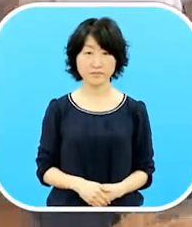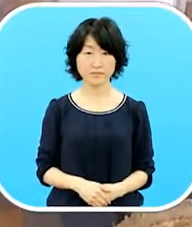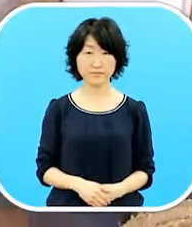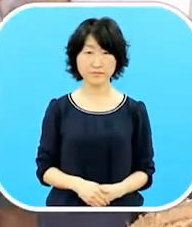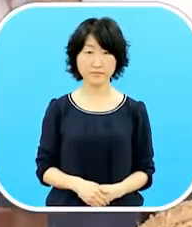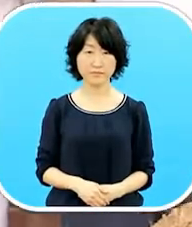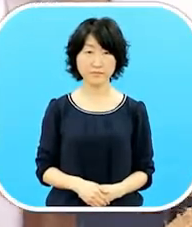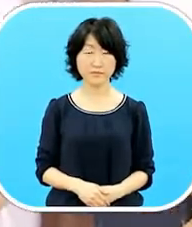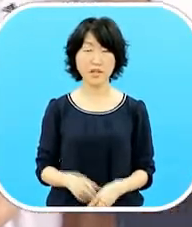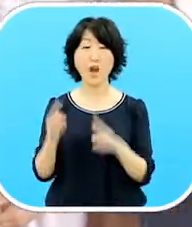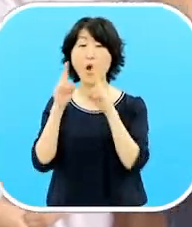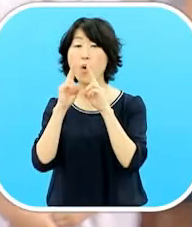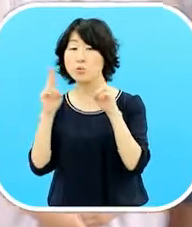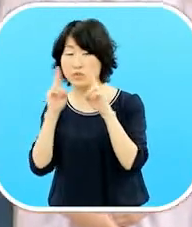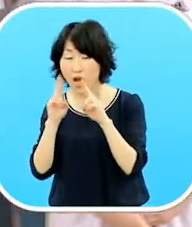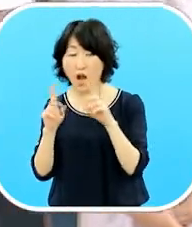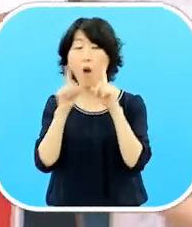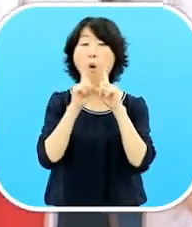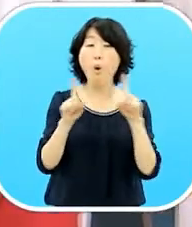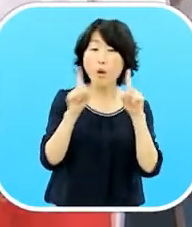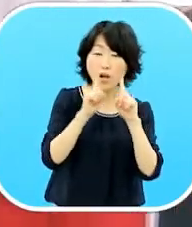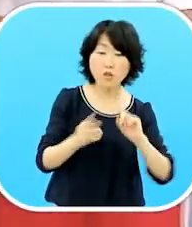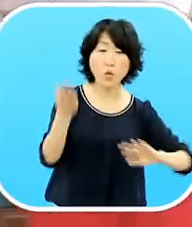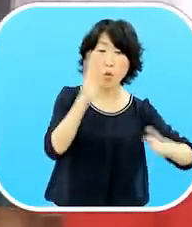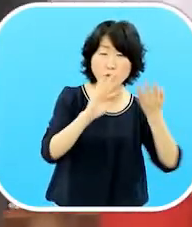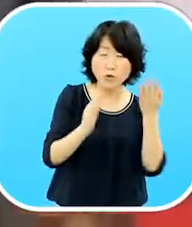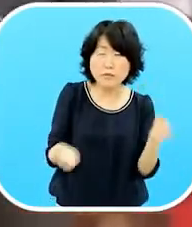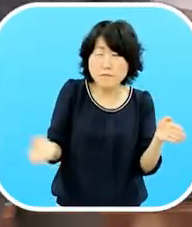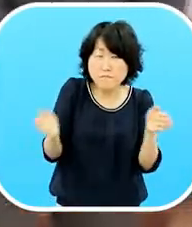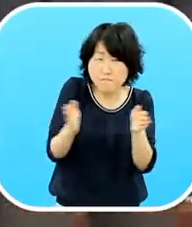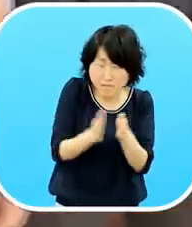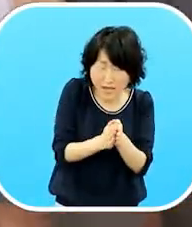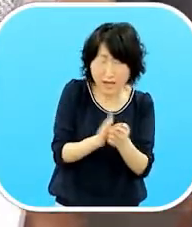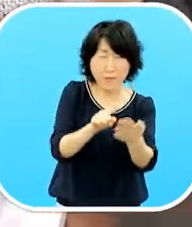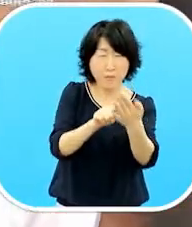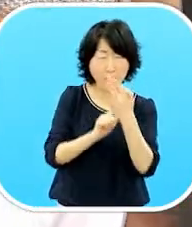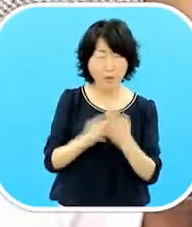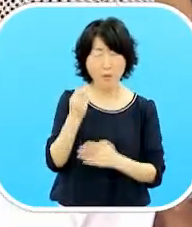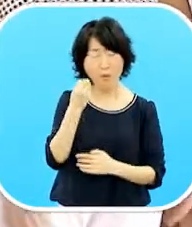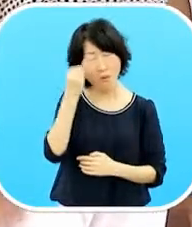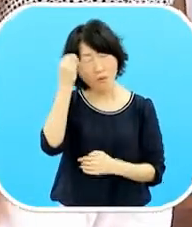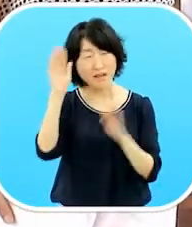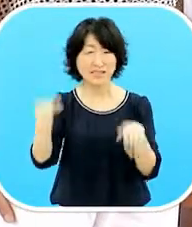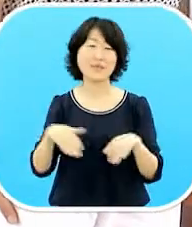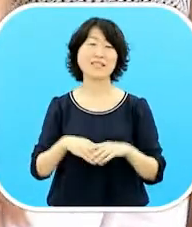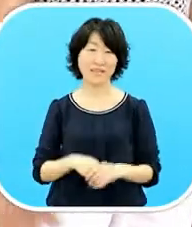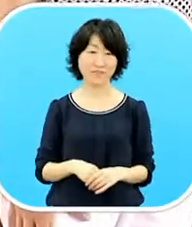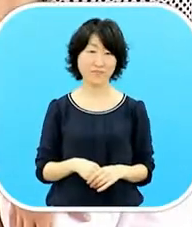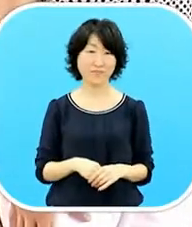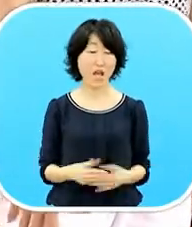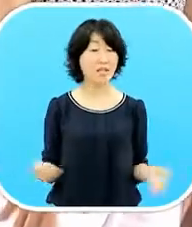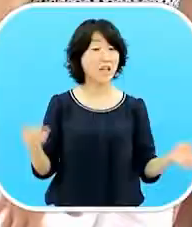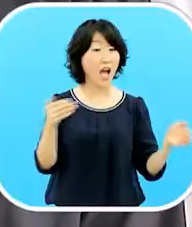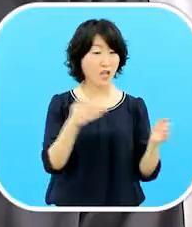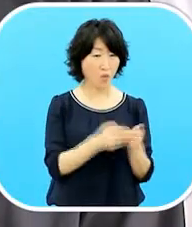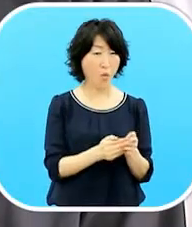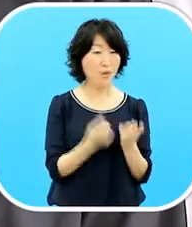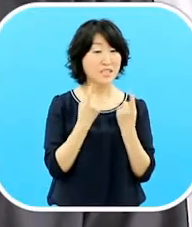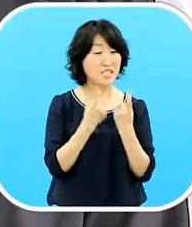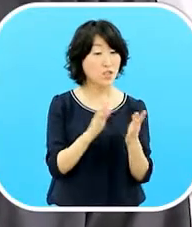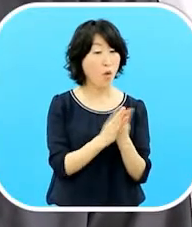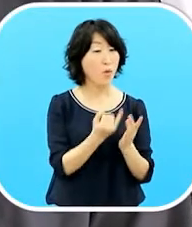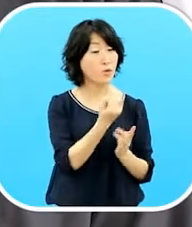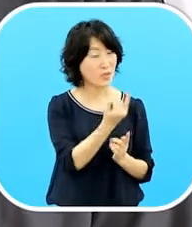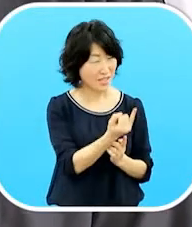歌、伴奏、踊りが一体となった演奏に胸が熱くなりました。最後に部長の猪本さん、今後のビジョンを聞かせてもらえますか。 は